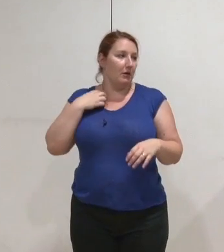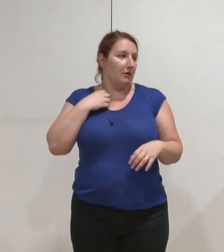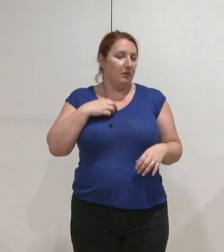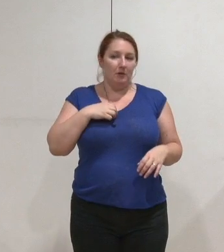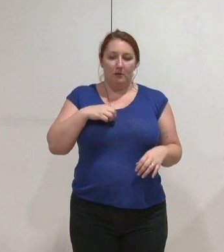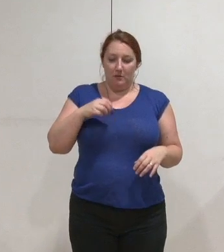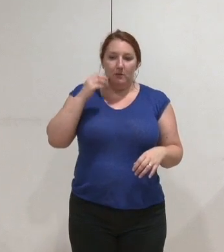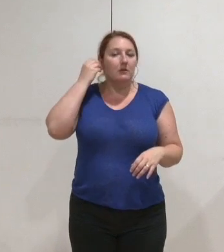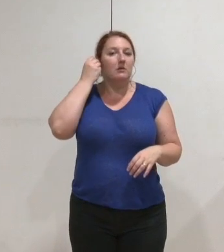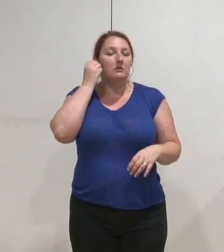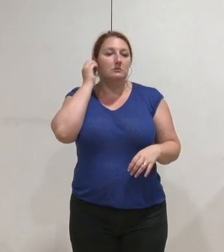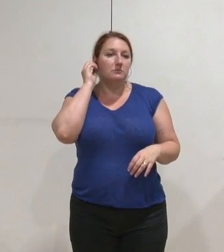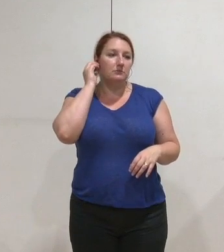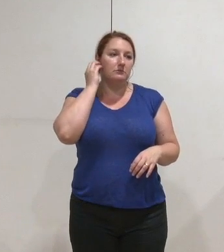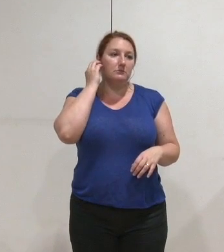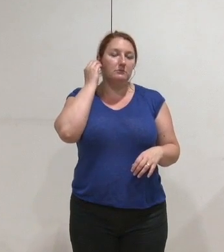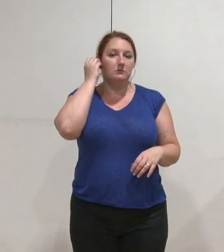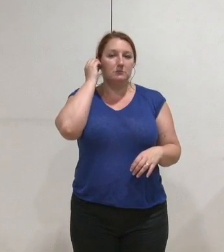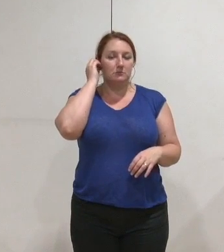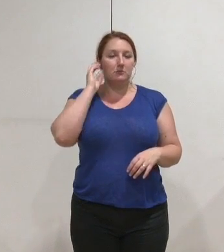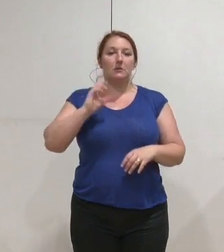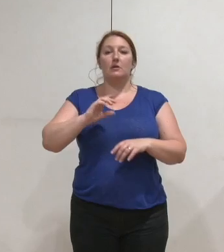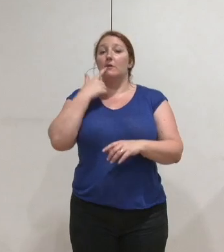reprenons par des changements de